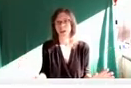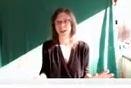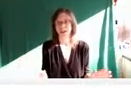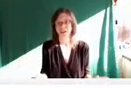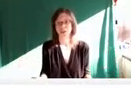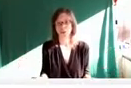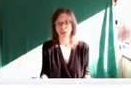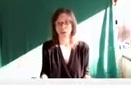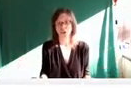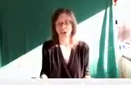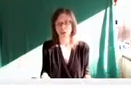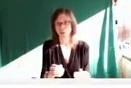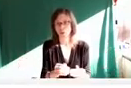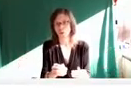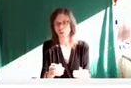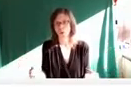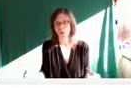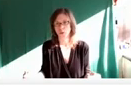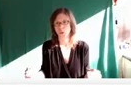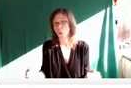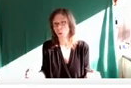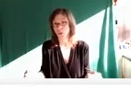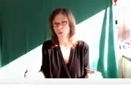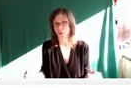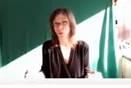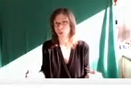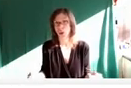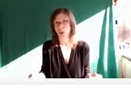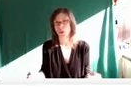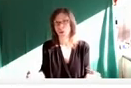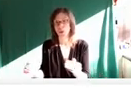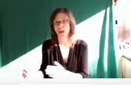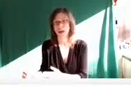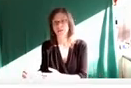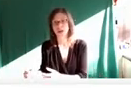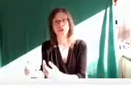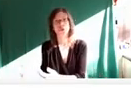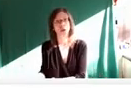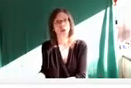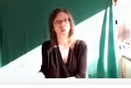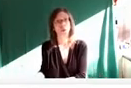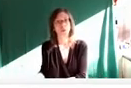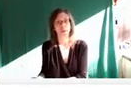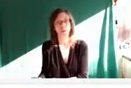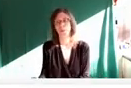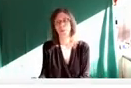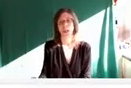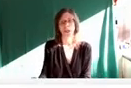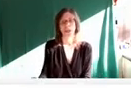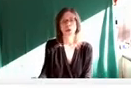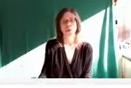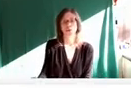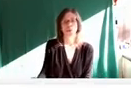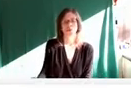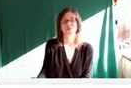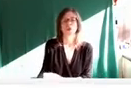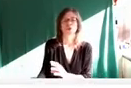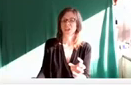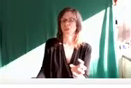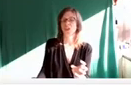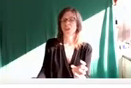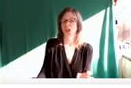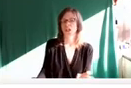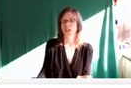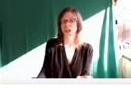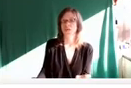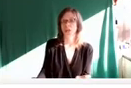autonome. Qu'est-ce qu'il faudrait que je fasse tout au long de mon processus pour qu'à la fin, ce soit possible? Et donc, j'ai